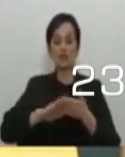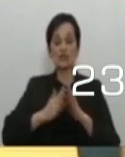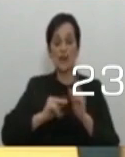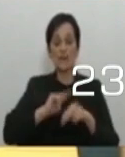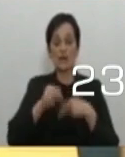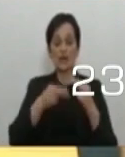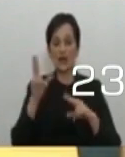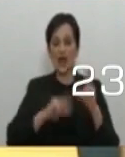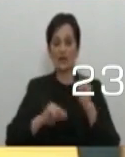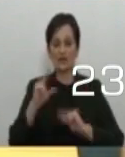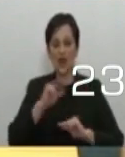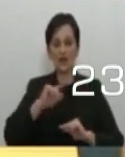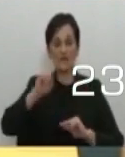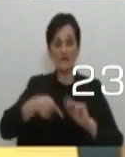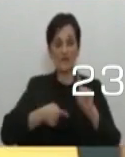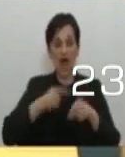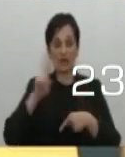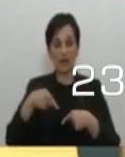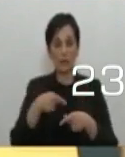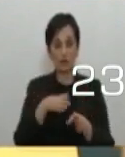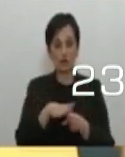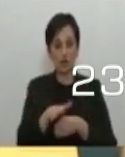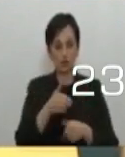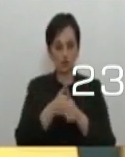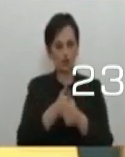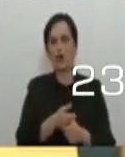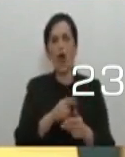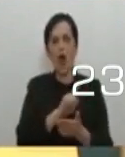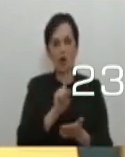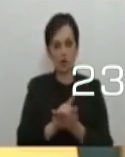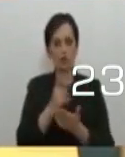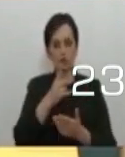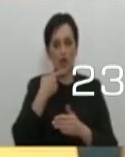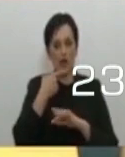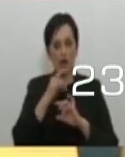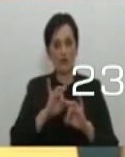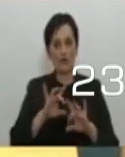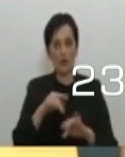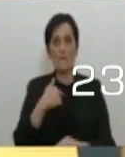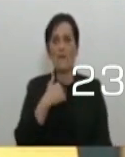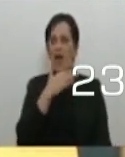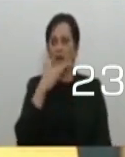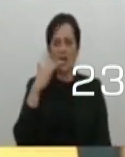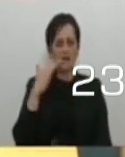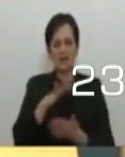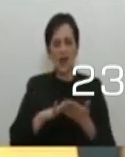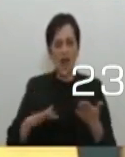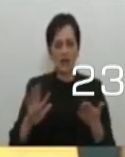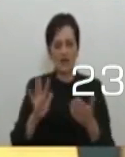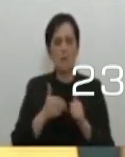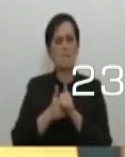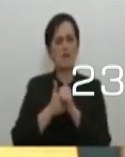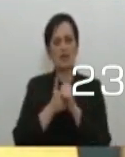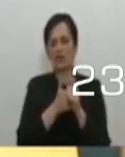ხელშეკრულებით გათვალისწინებულ ვალდებულებებს და მათ შესრულებას ესეც აუცილებლად უნდა აღნიშნოთ და მე ამაზე ბევრს არ გავაგრძელებ